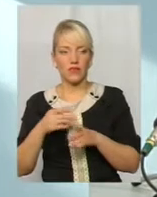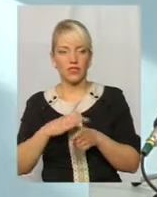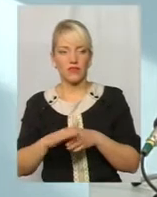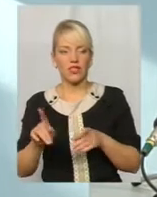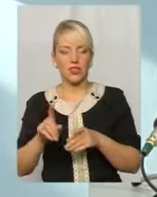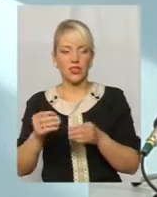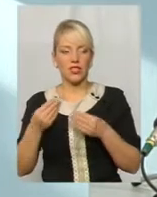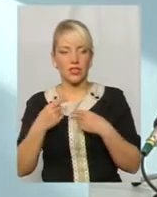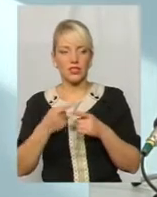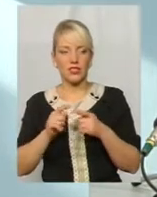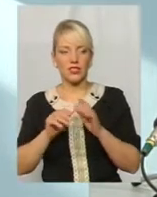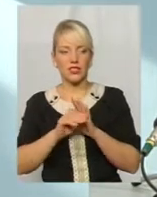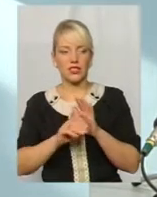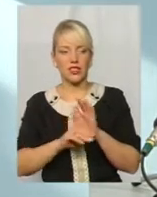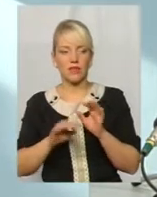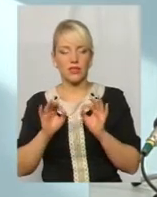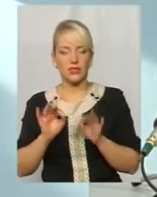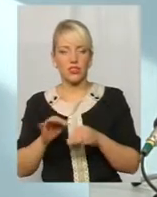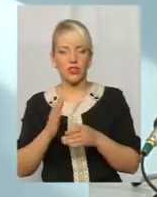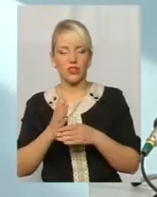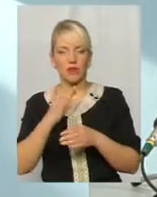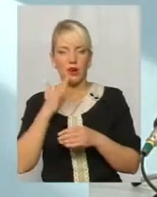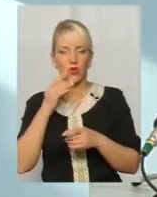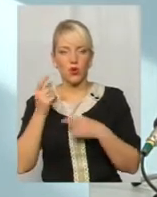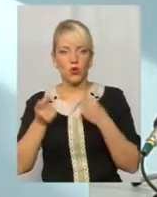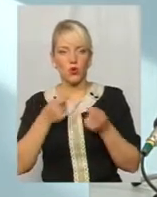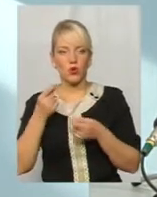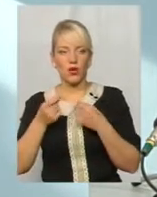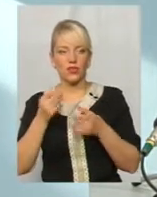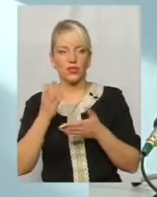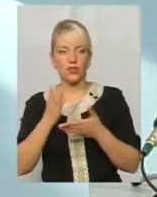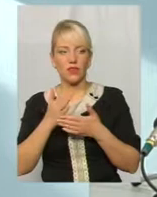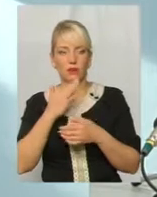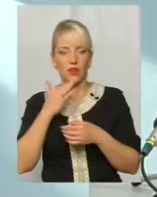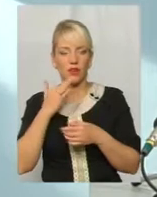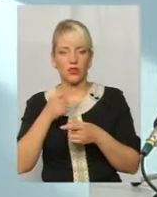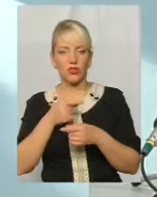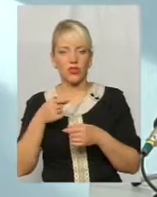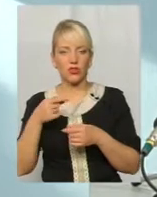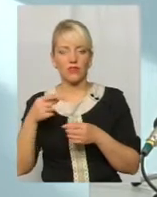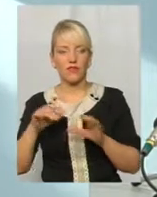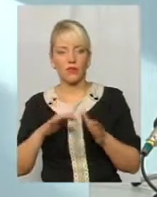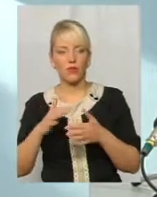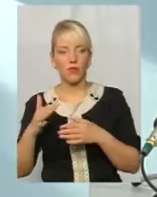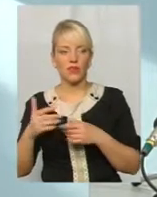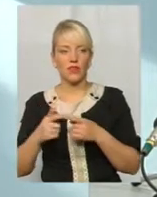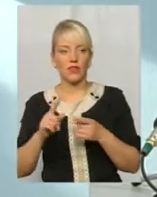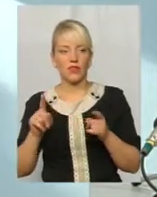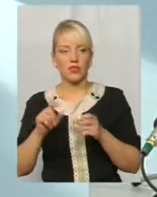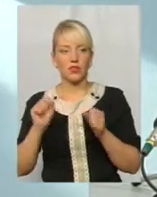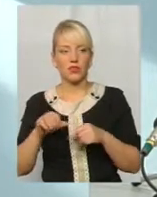які нам дає ця система. Звичайно, є багато нюансів, є багато негативних моментів, якихось,